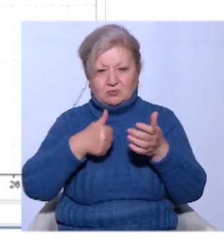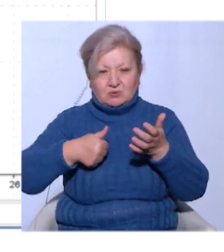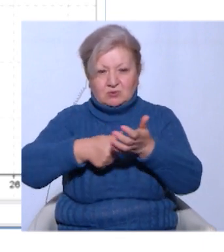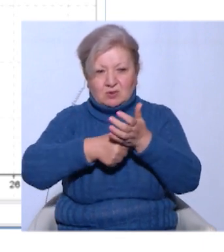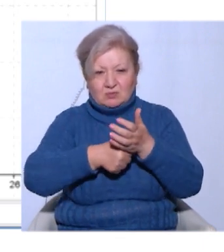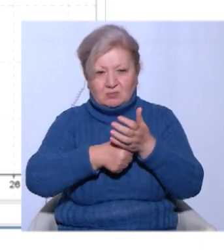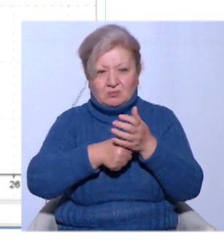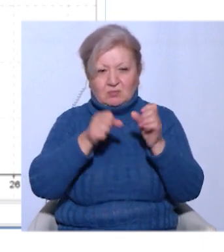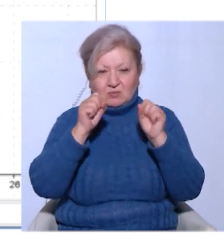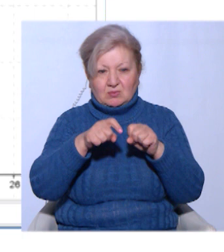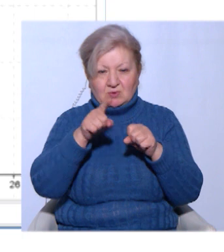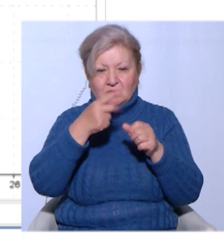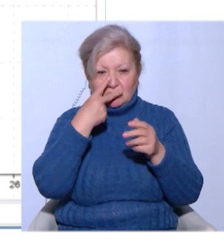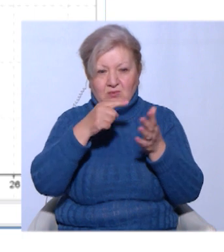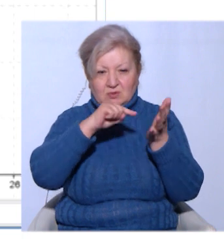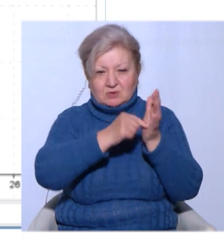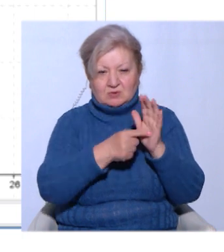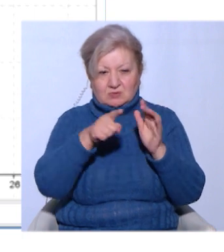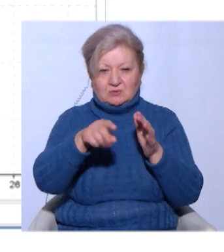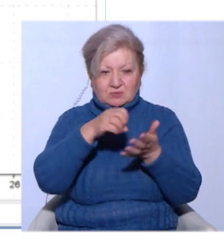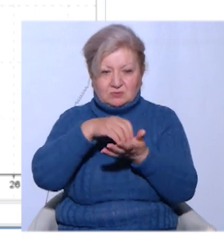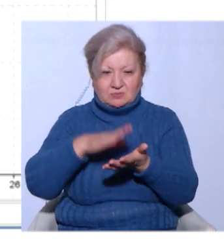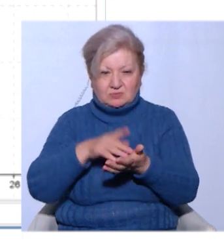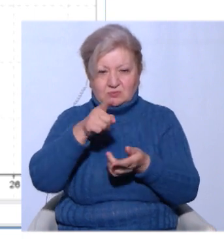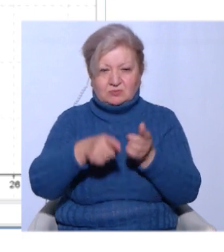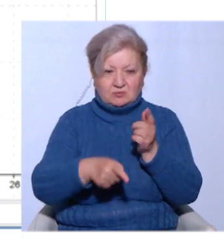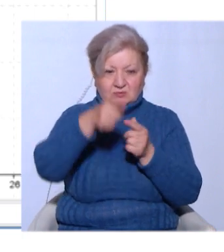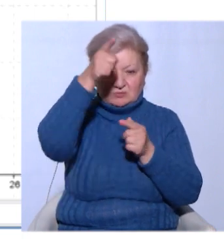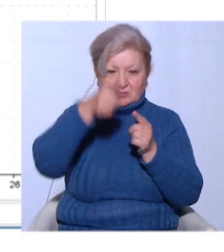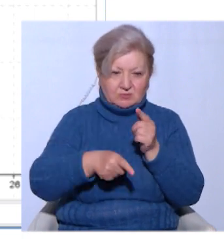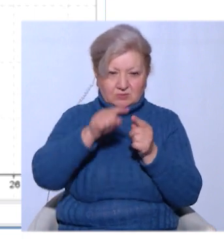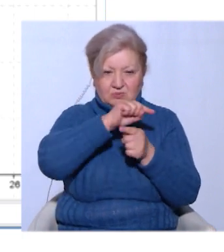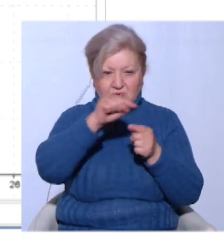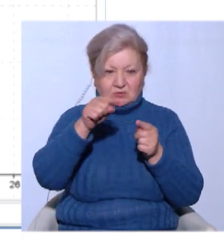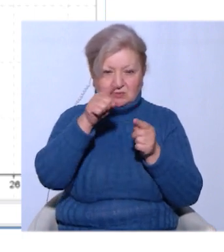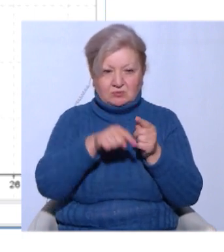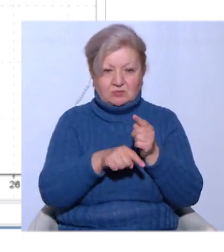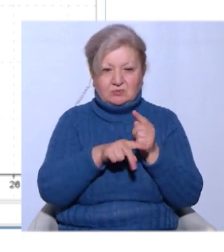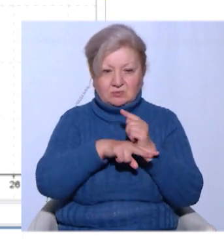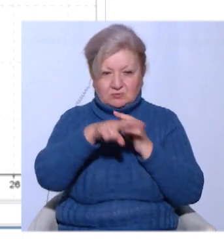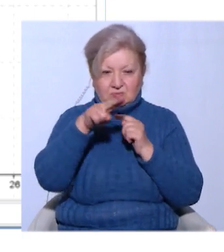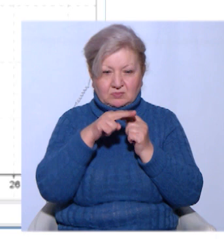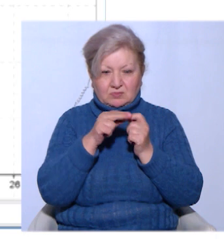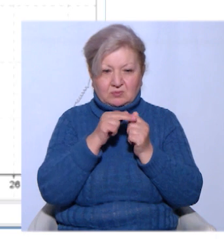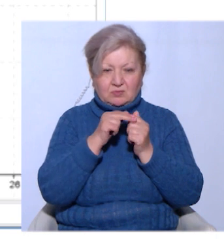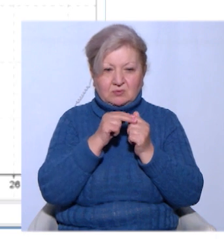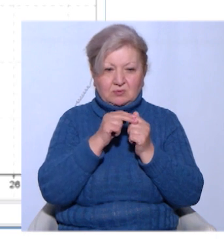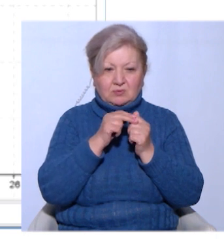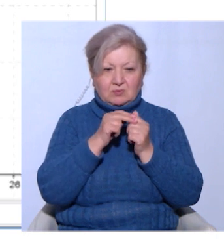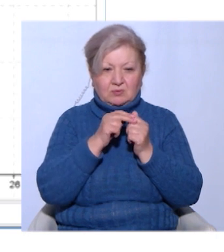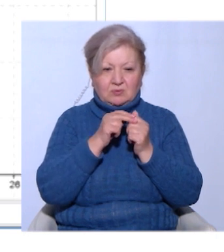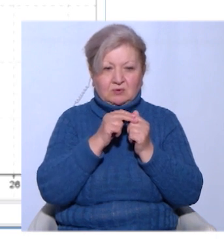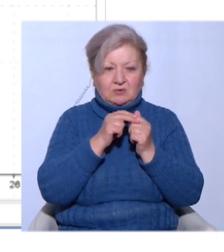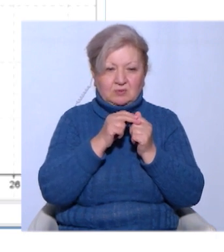შეგვიძლია გამოვიყენოთ როგორც დამხმარე ატრიბუტი. მოუნიშნოთ წერტილი და შემდეგ მოუნიშნოთ ღერძი. ასევე აქაც